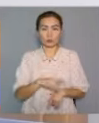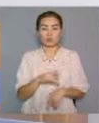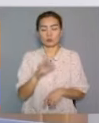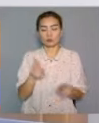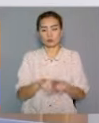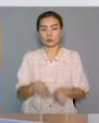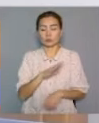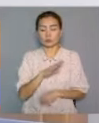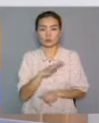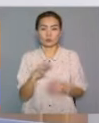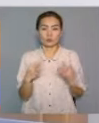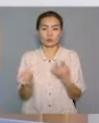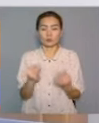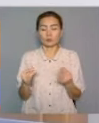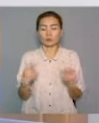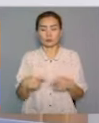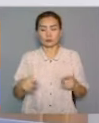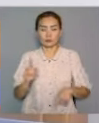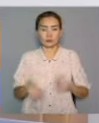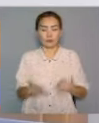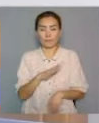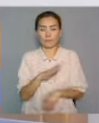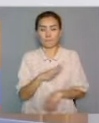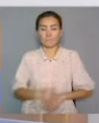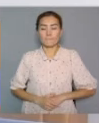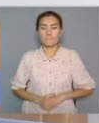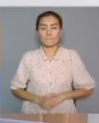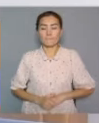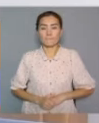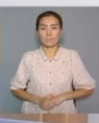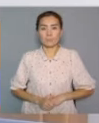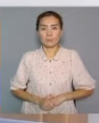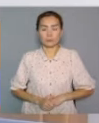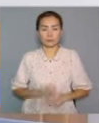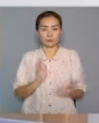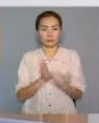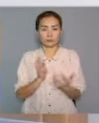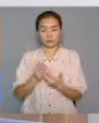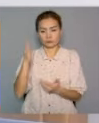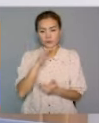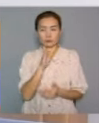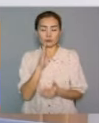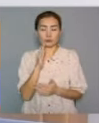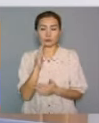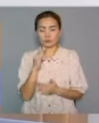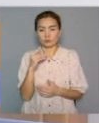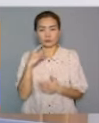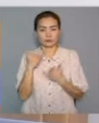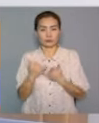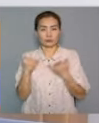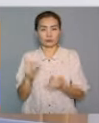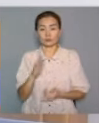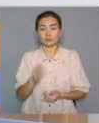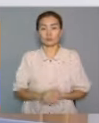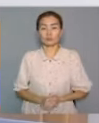қойып ұстаймын, кейбір сабақтарда да еркін форматта ұстаймын. Бірақ осылай мен бала жүрегіне жол тауып, ата-аналардың оң пікірлеріне ие болып